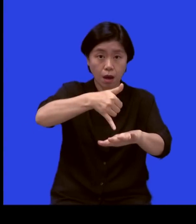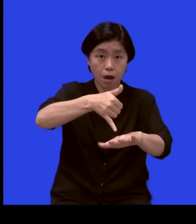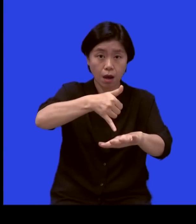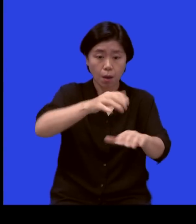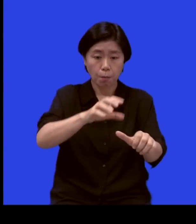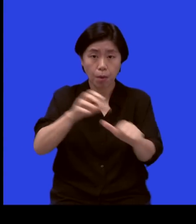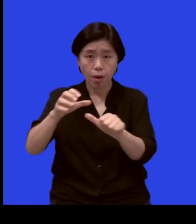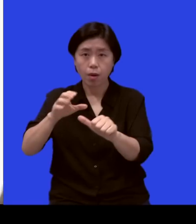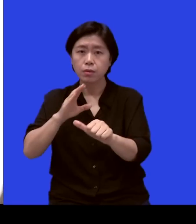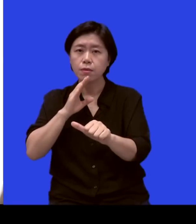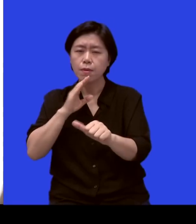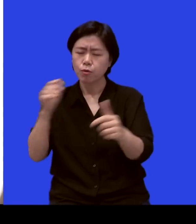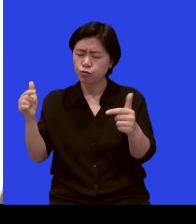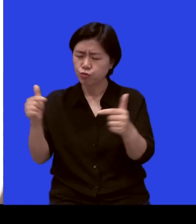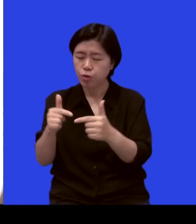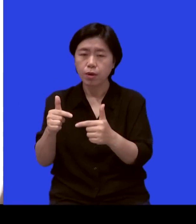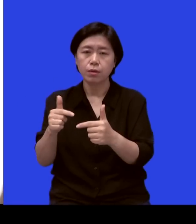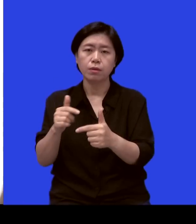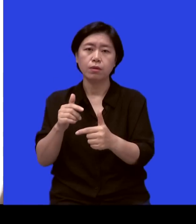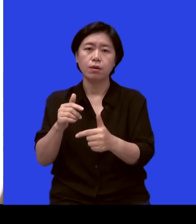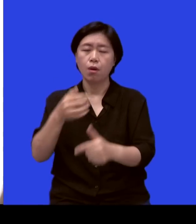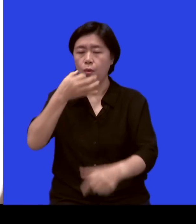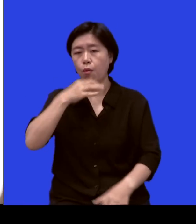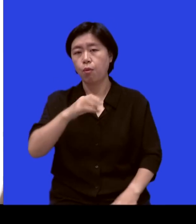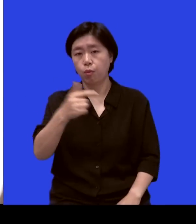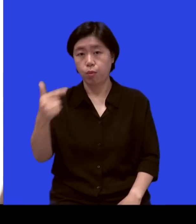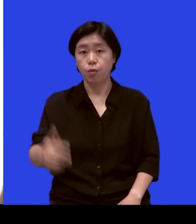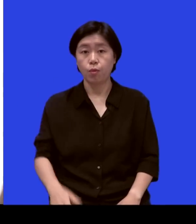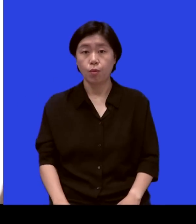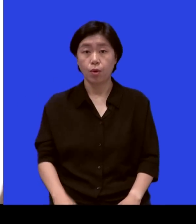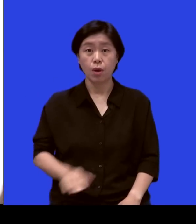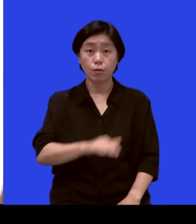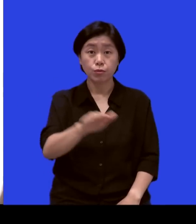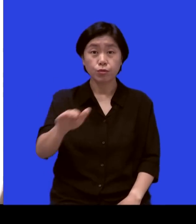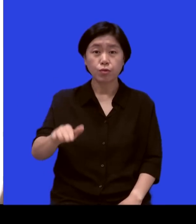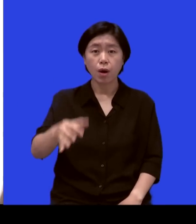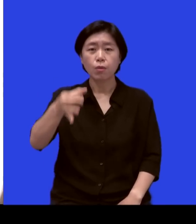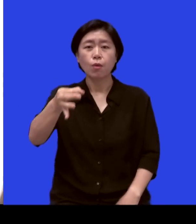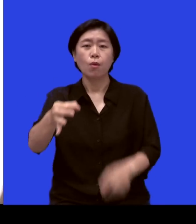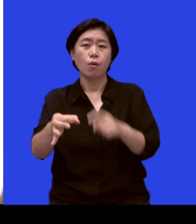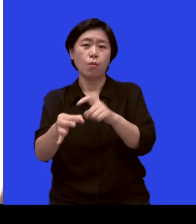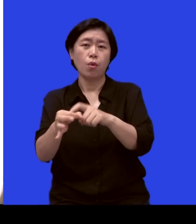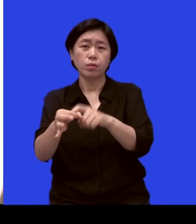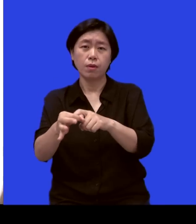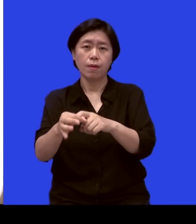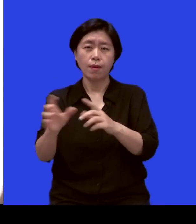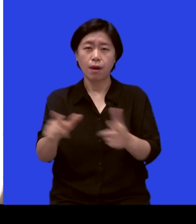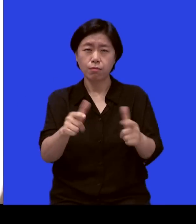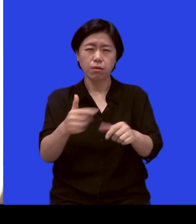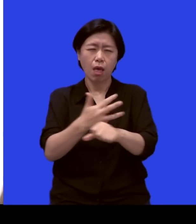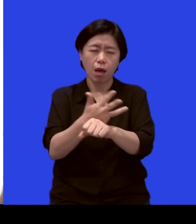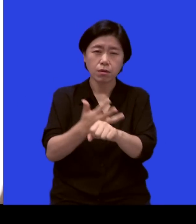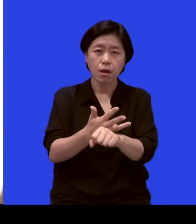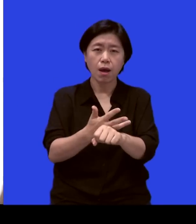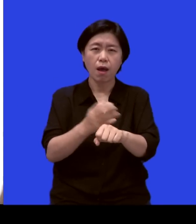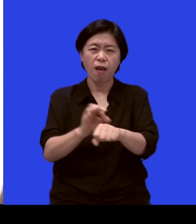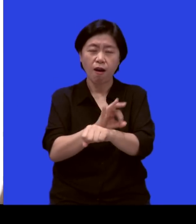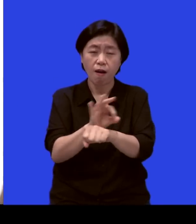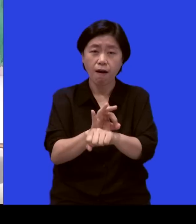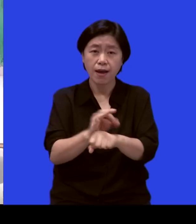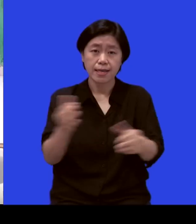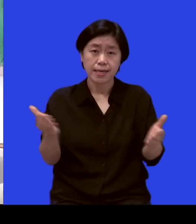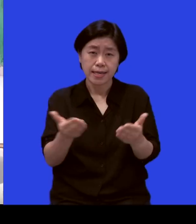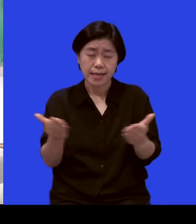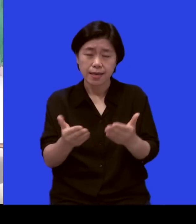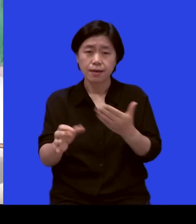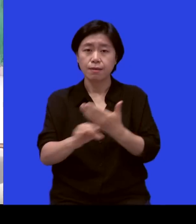돼요. 왜냐하면은 우리가 돈을 벌고 먹고 살기 위해서 그냥 8시간씩 10시간씩 일을 하면 그게 고역이